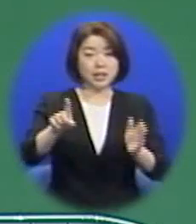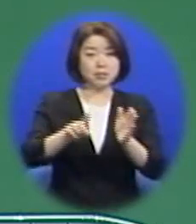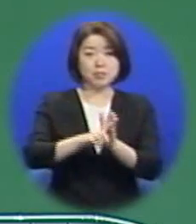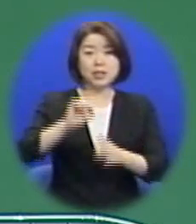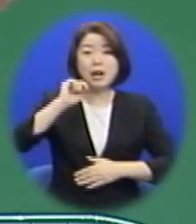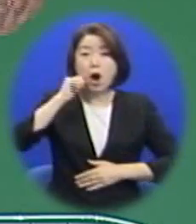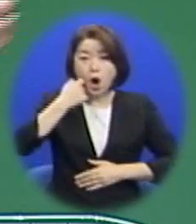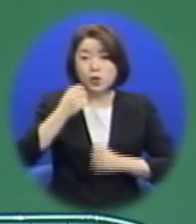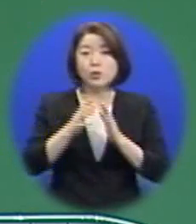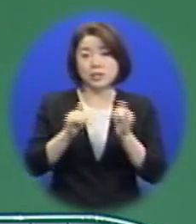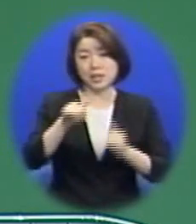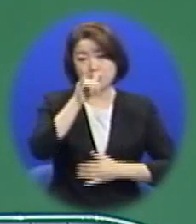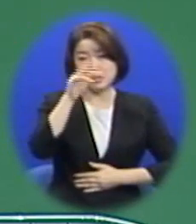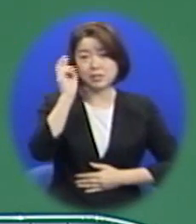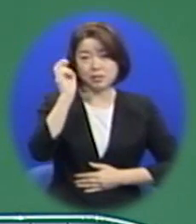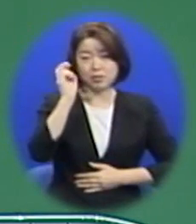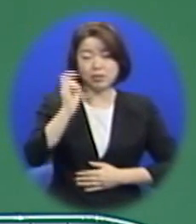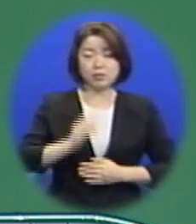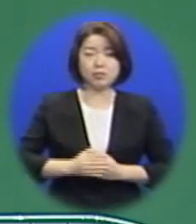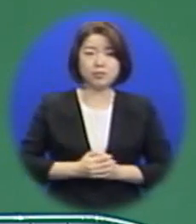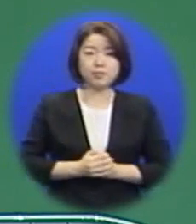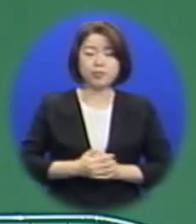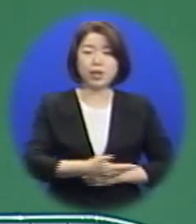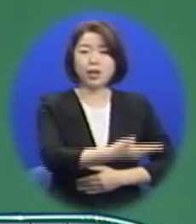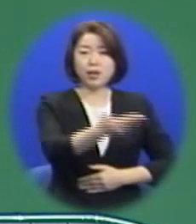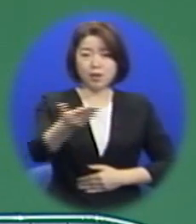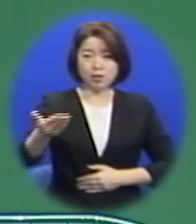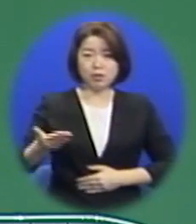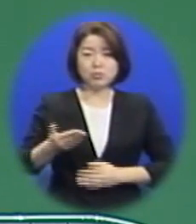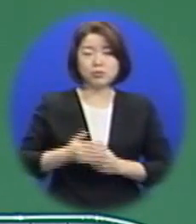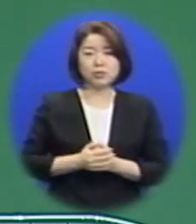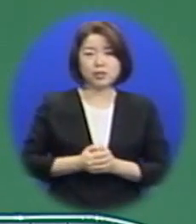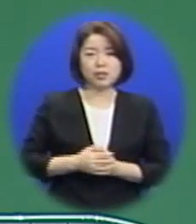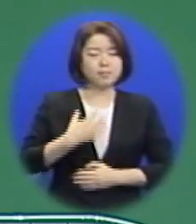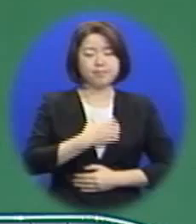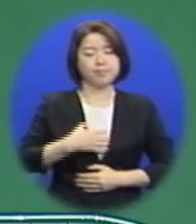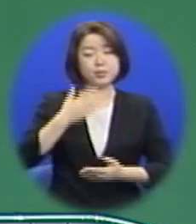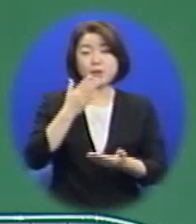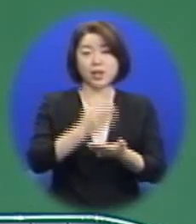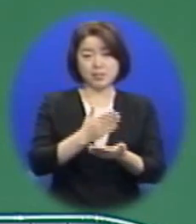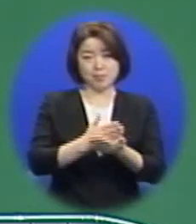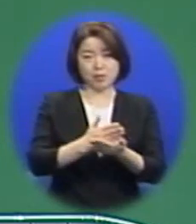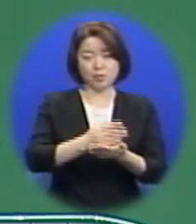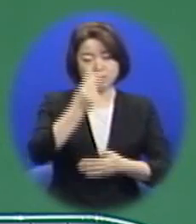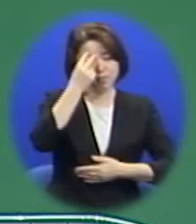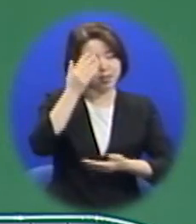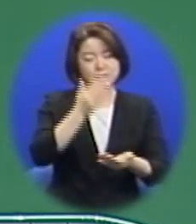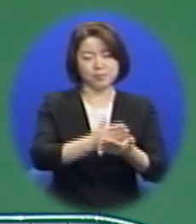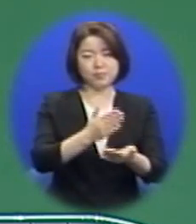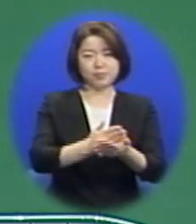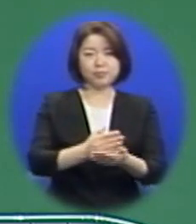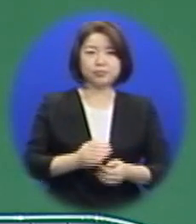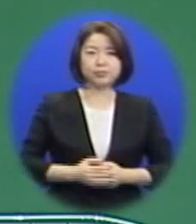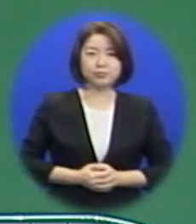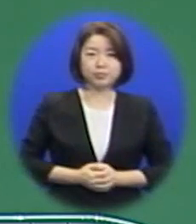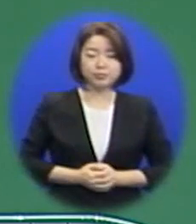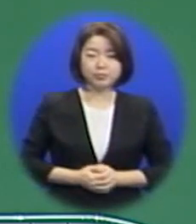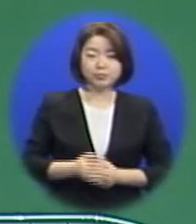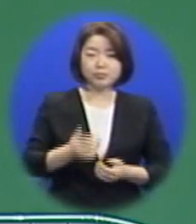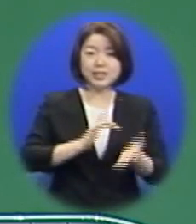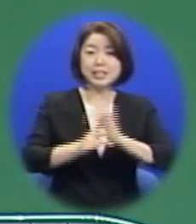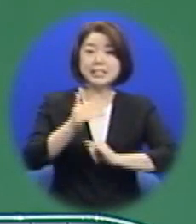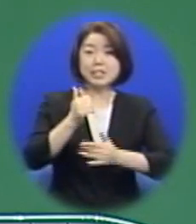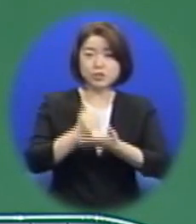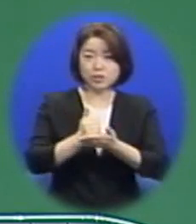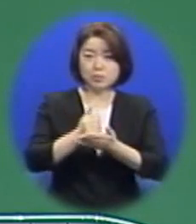않으시는 분들이 있으실 거예요. 여러분 걱정하지 말고 염려하지 마시기 바랍니다. 예수님은